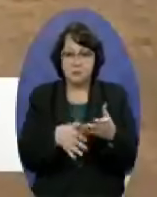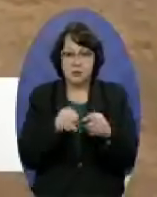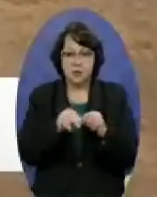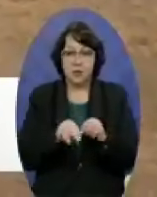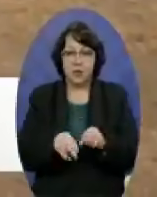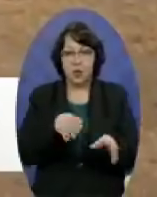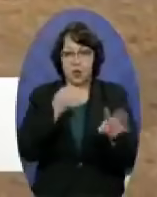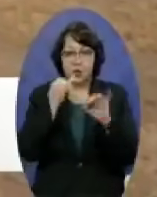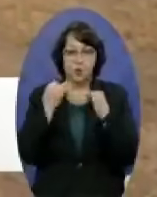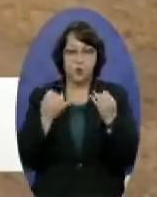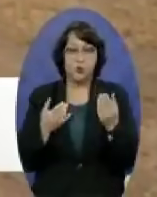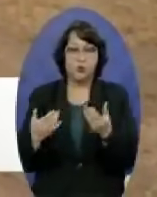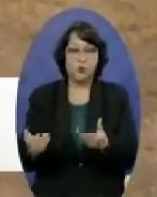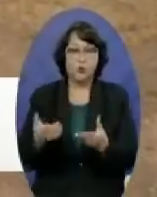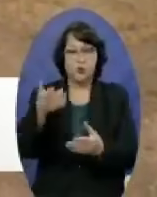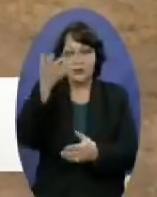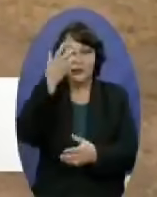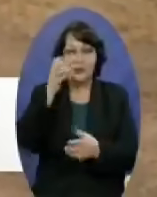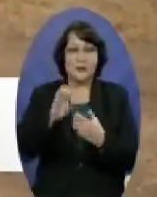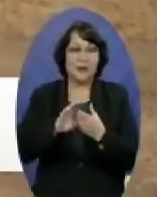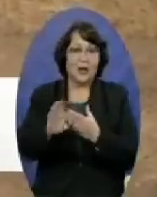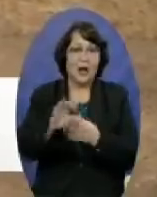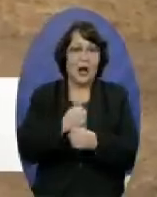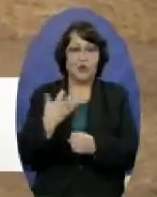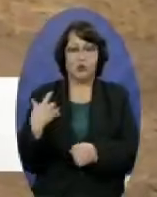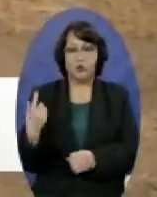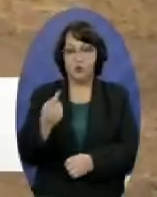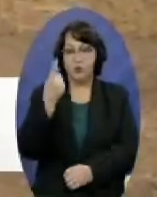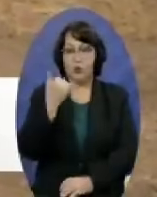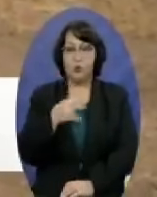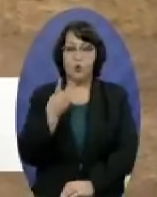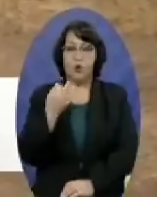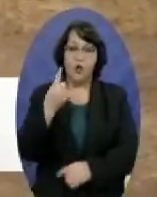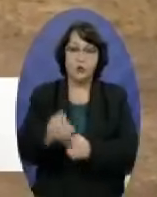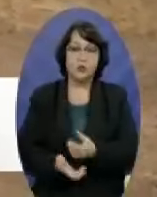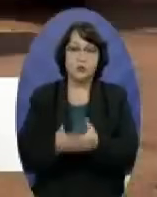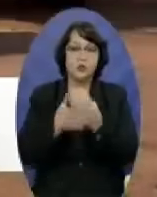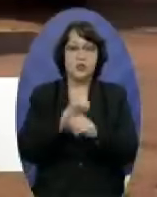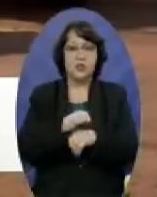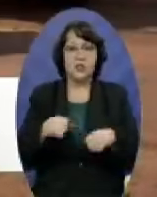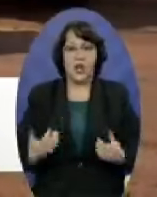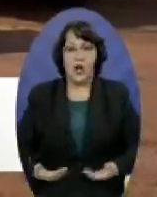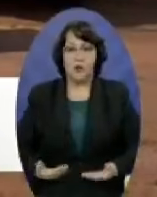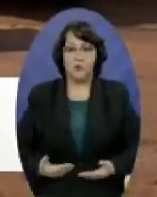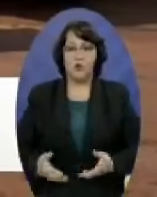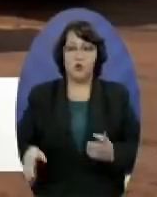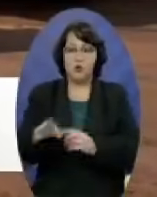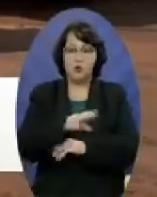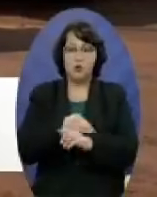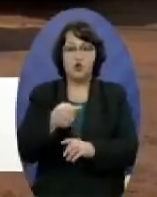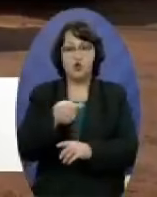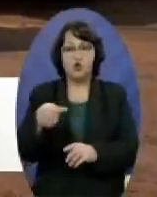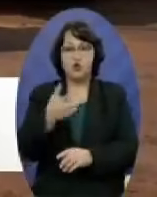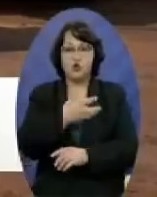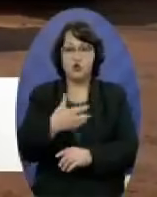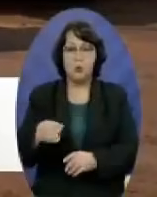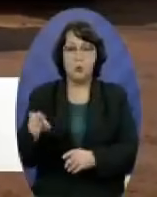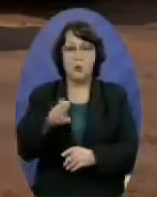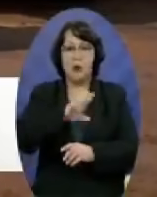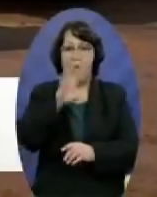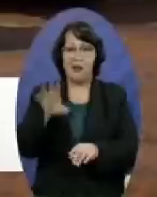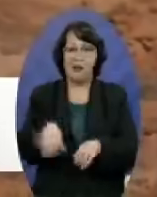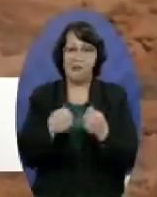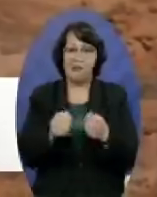барьчнаа. Цаашид засгийн газар хариуцлагатай уул уурхайг дэмжинэ. Харин иргэдийн амьдрах орчинд нөлөөлж байгаль орчныг бохирдуулсан аж ахуй нэгжийн